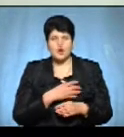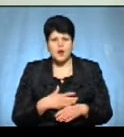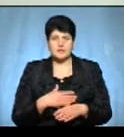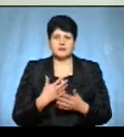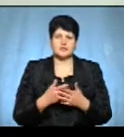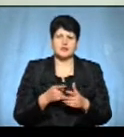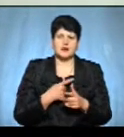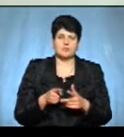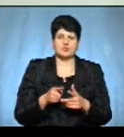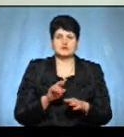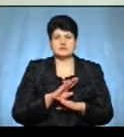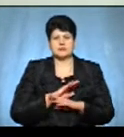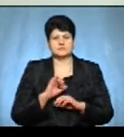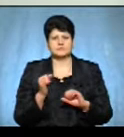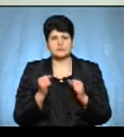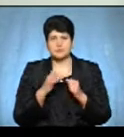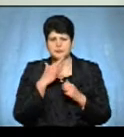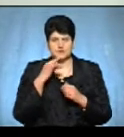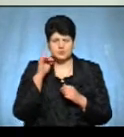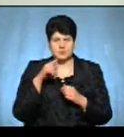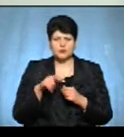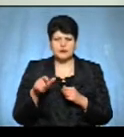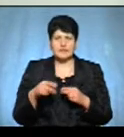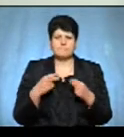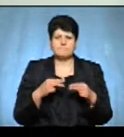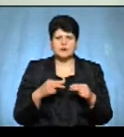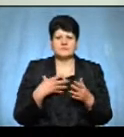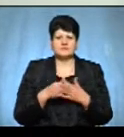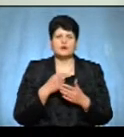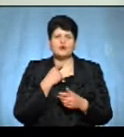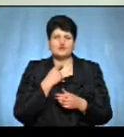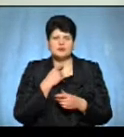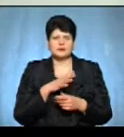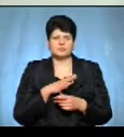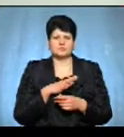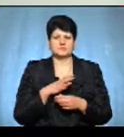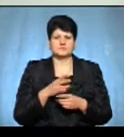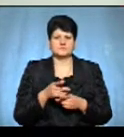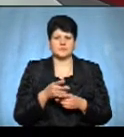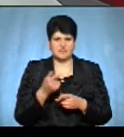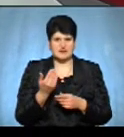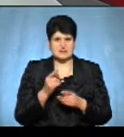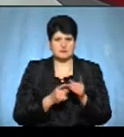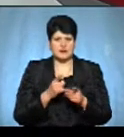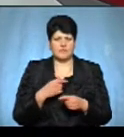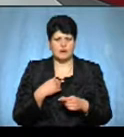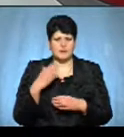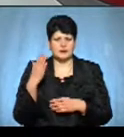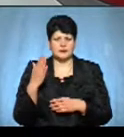загиблі побратими. Навіть багато, знаєте, людей, які там і продавали свої голоси, і були затятими. Там. А вас якось змінив